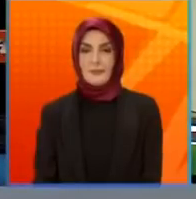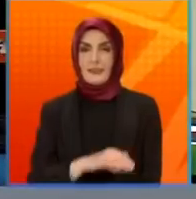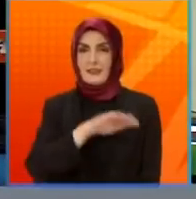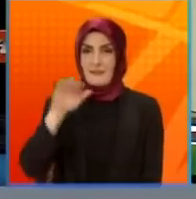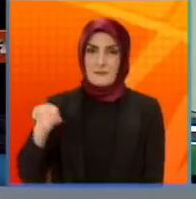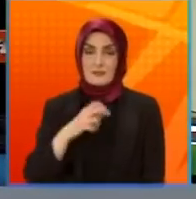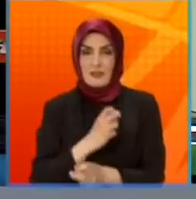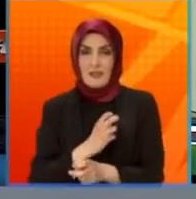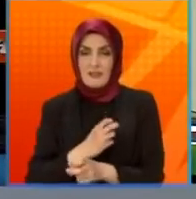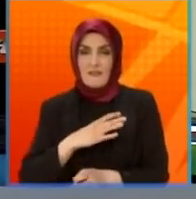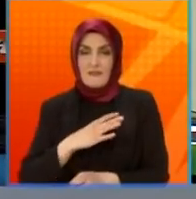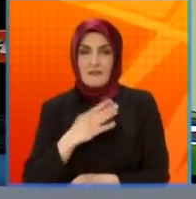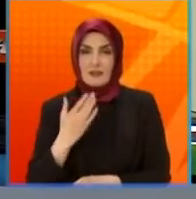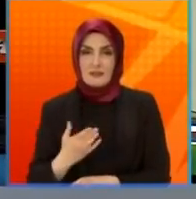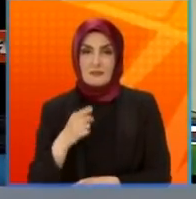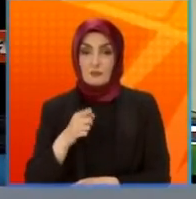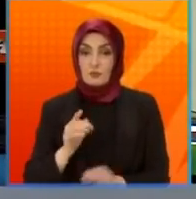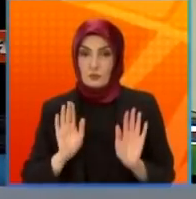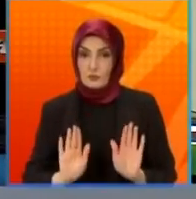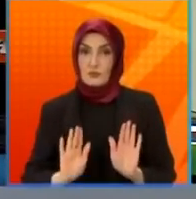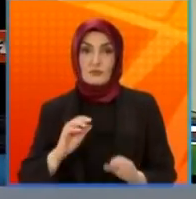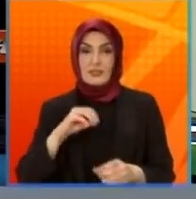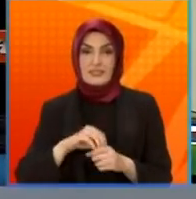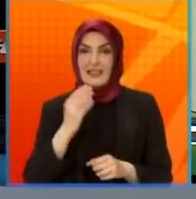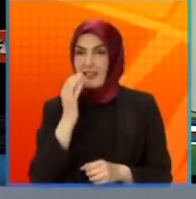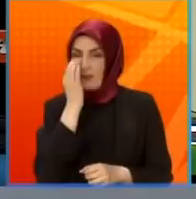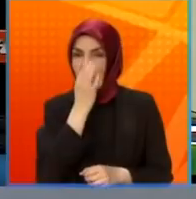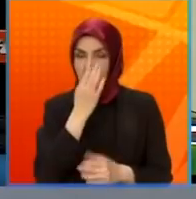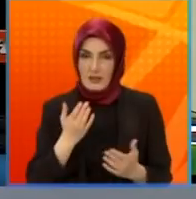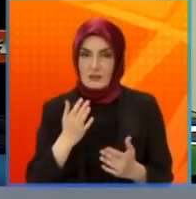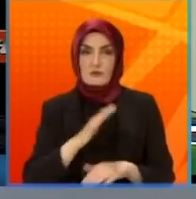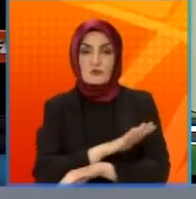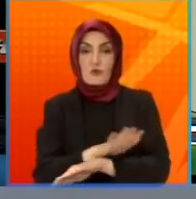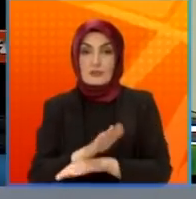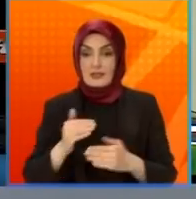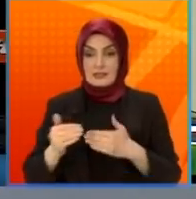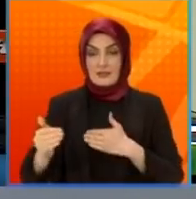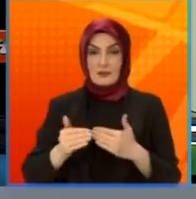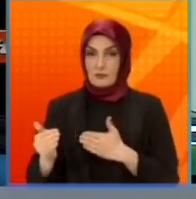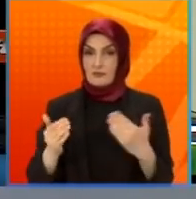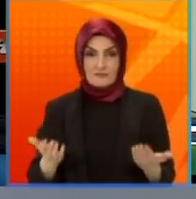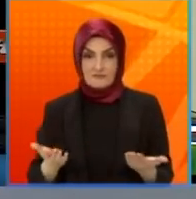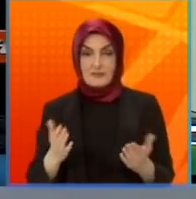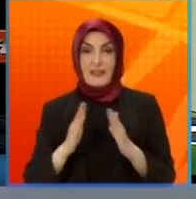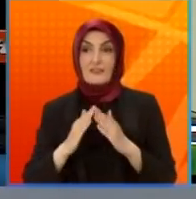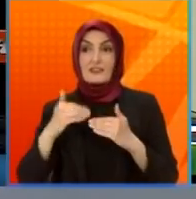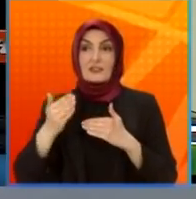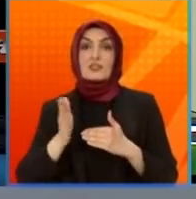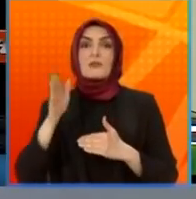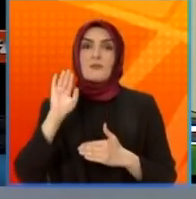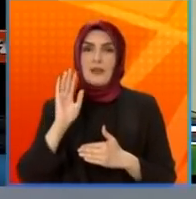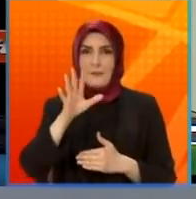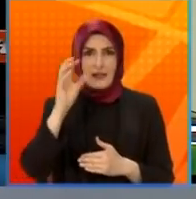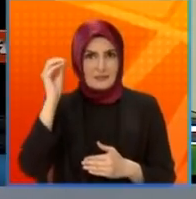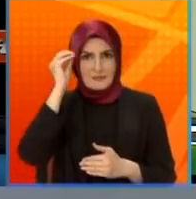Hepimiz risk altındayız. Bunun önüne geçmenin en basit yolu da sosyal izolasyon. Yani evden çıkmamak. Bunu artık ezberlemiş